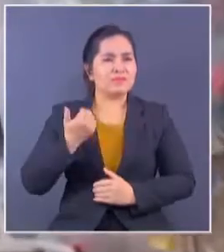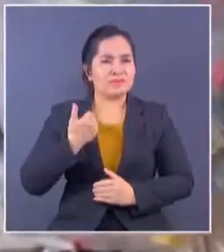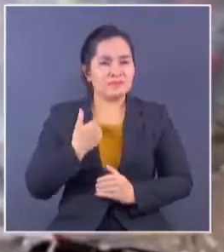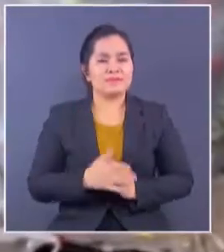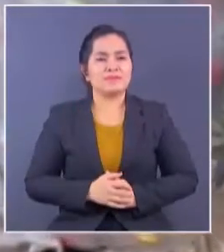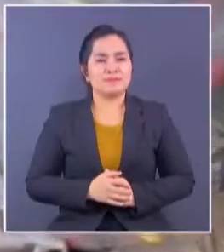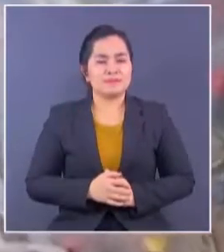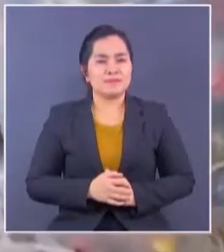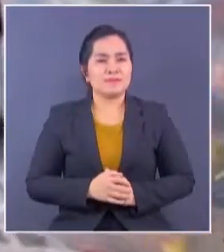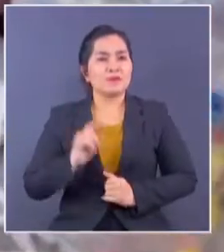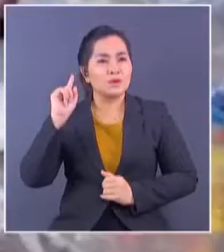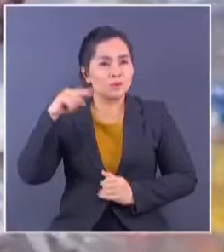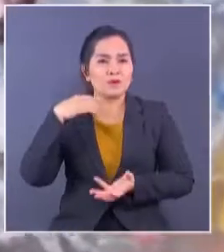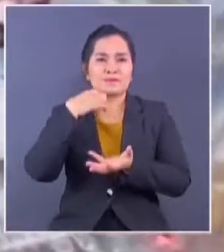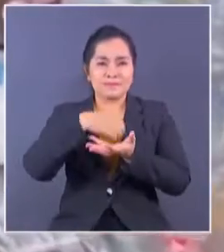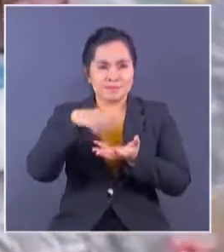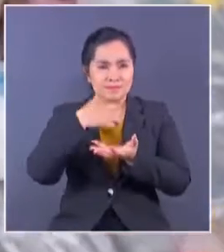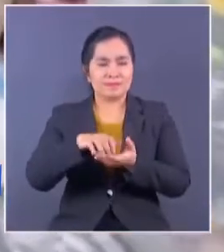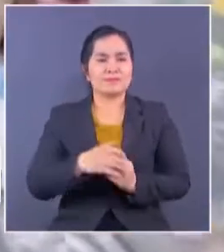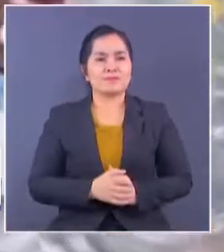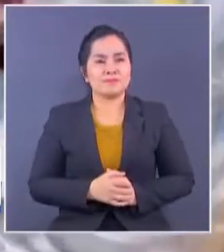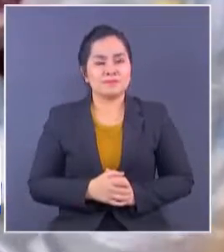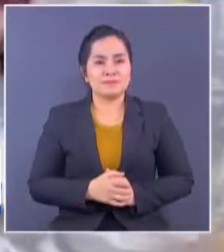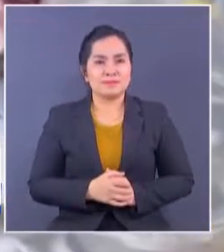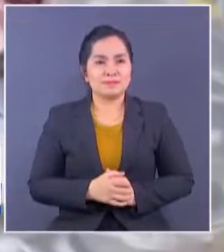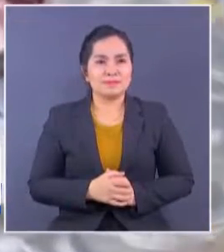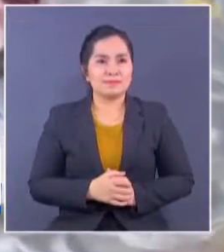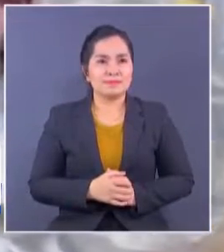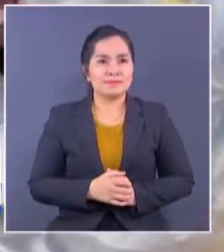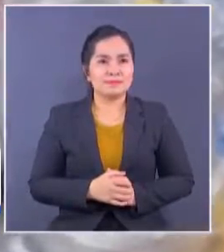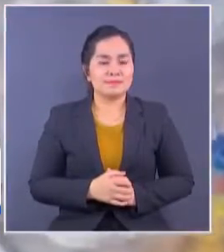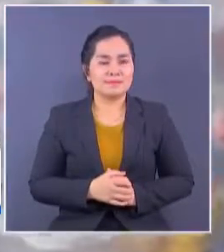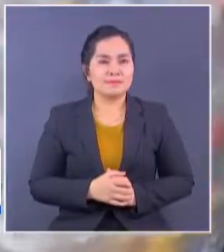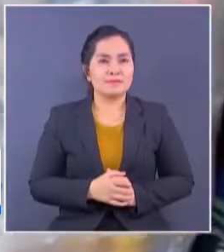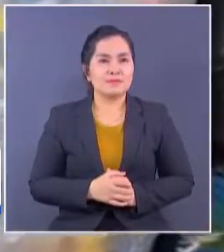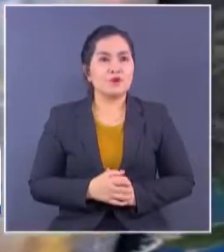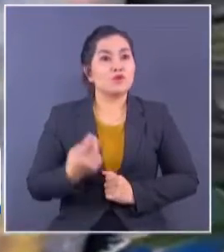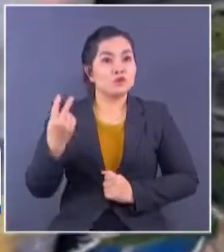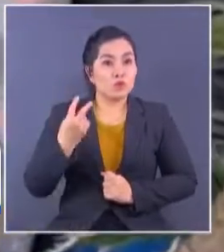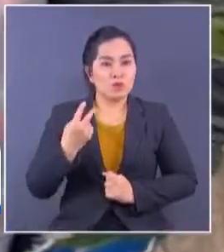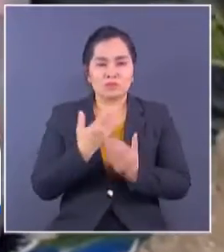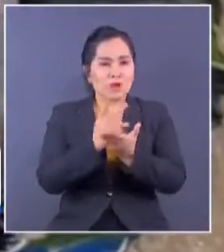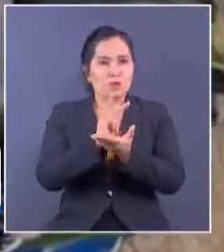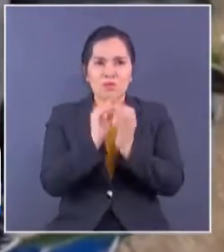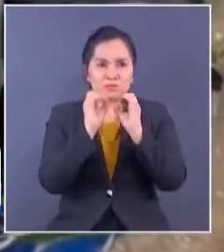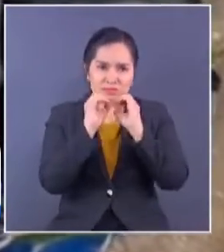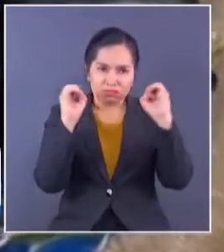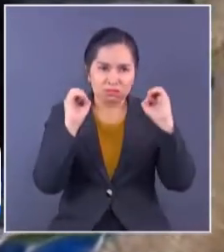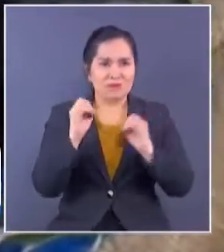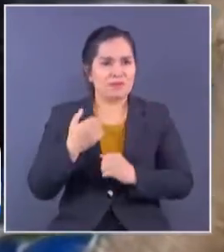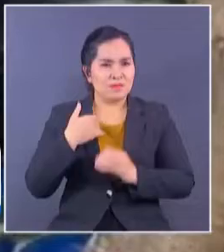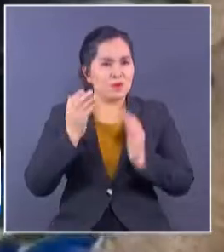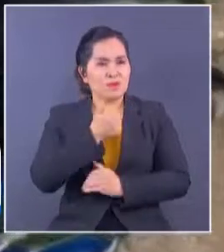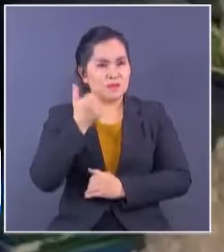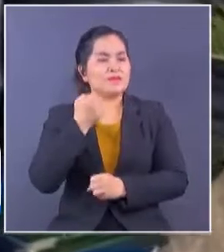เนี่ยนะครับคุณยายเนื้อหรือเรียกตัวเองว่าคุณย่าบุญส่งเนี่ยก็บอกว่าทั้งคู่เนี่ยไม่ได้ไปกู้เลยต้อง